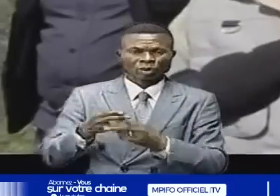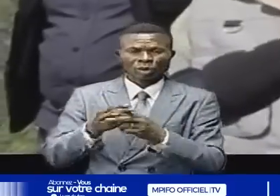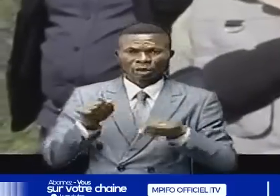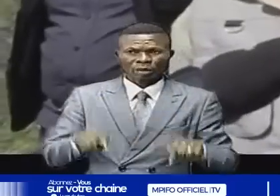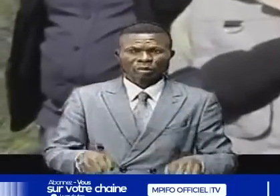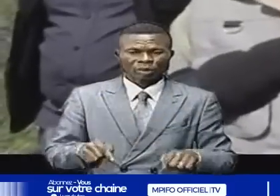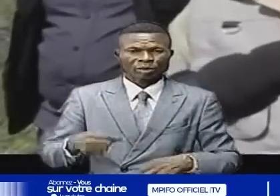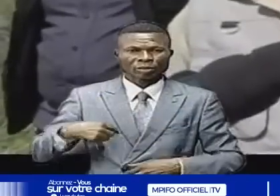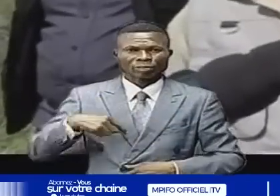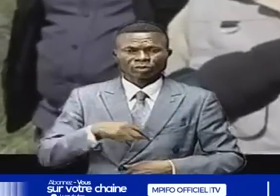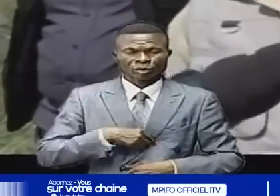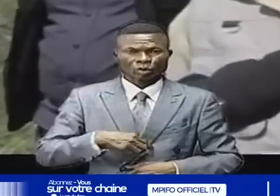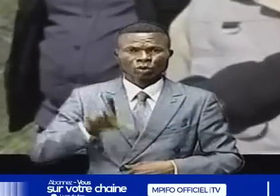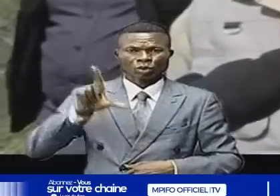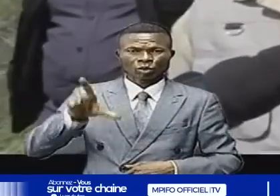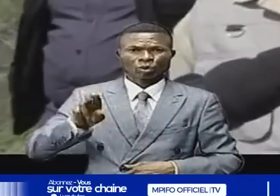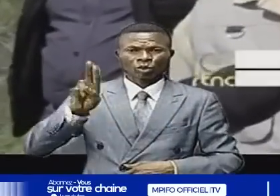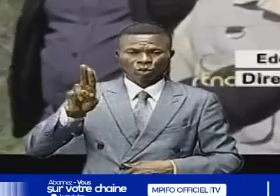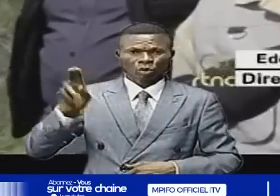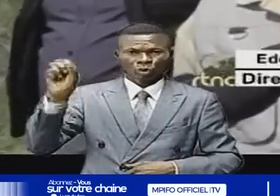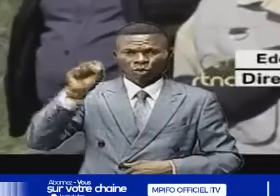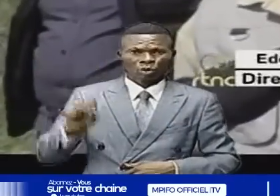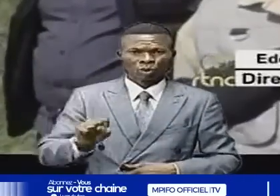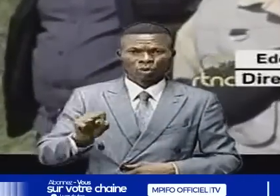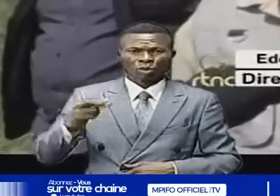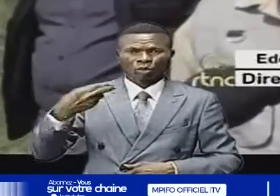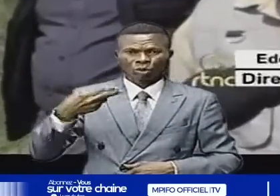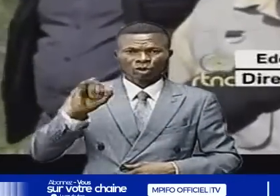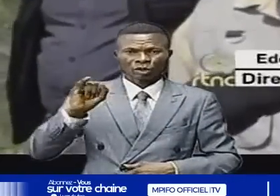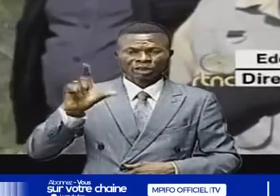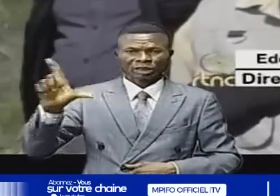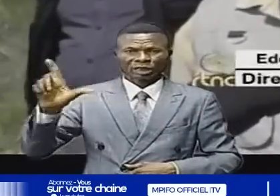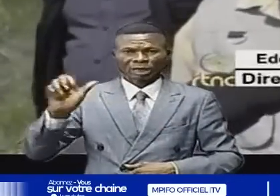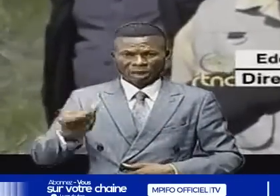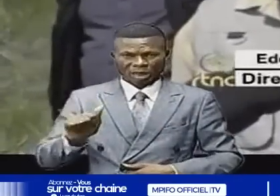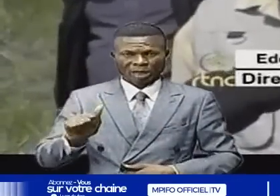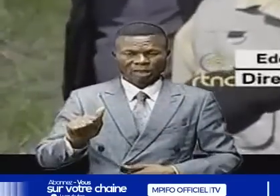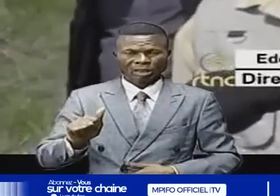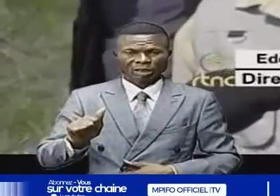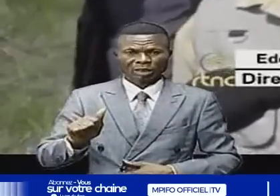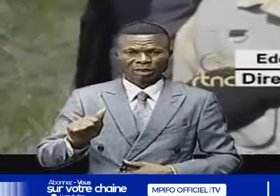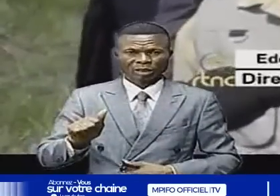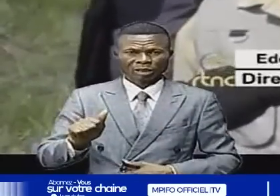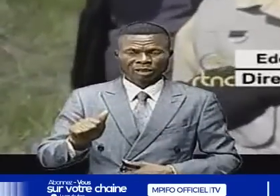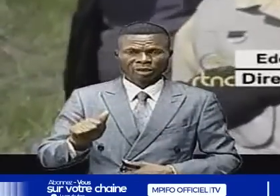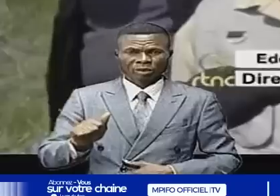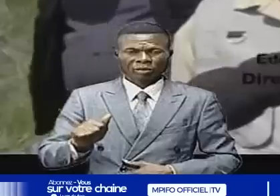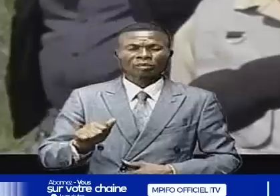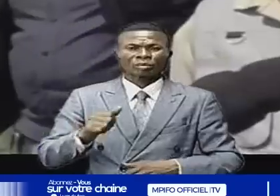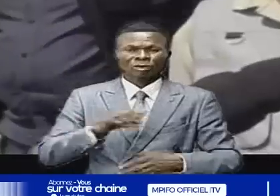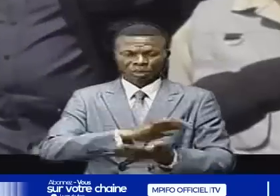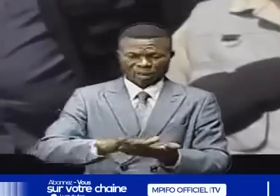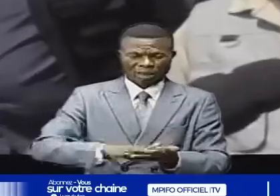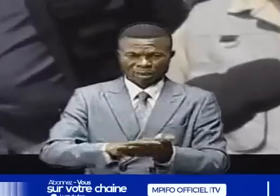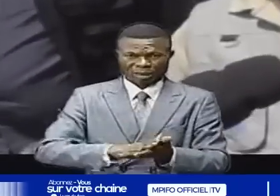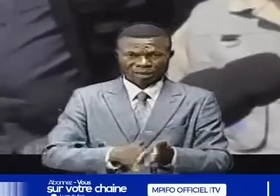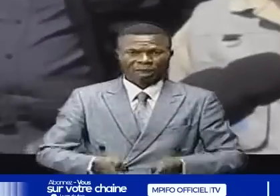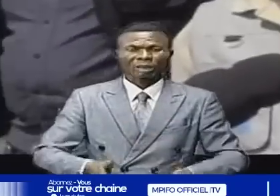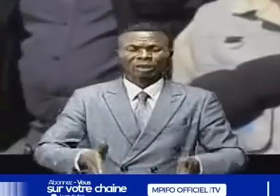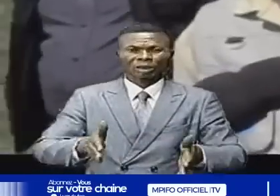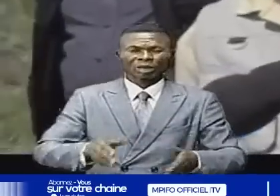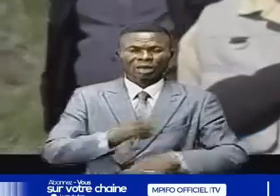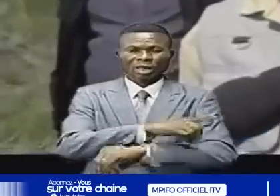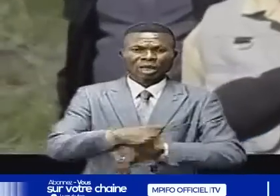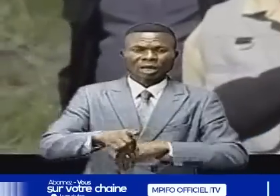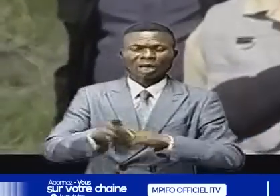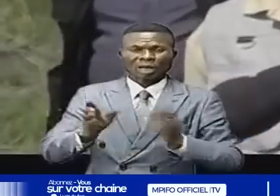on est à Lucila, au pont Lucila, étant banque de route, c'est vraiment une satisfaction parce